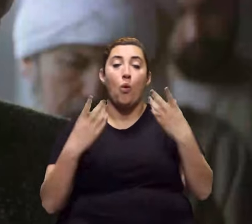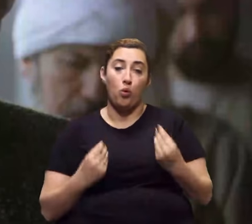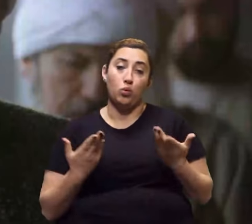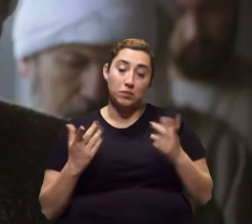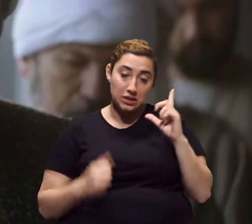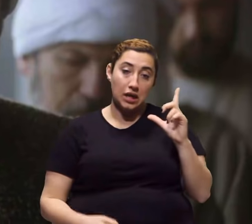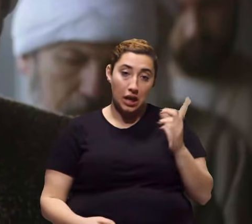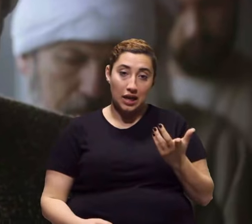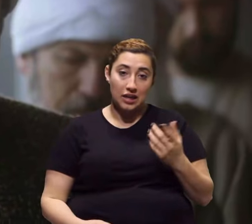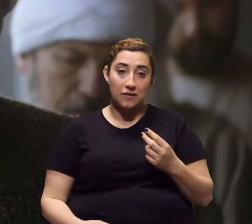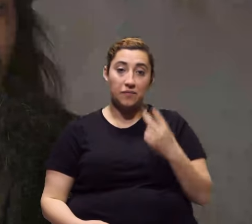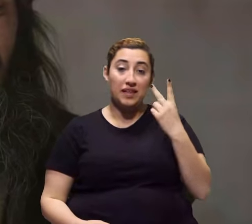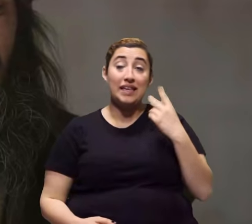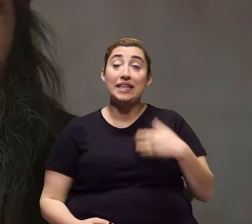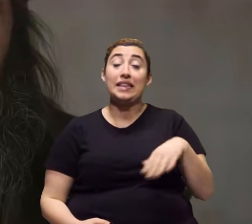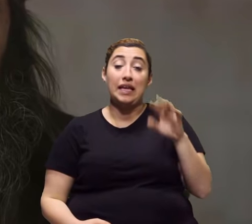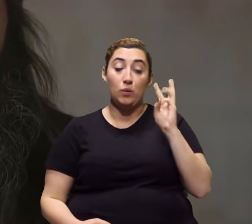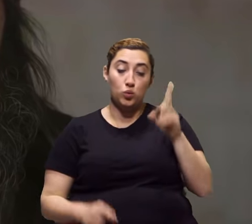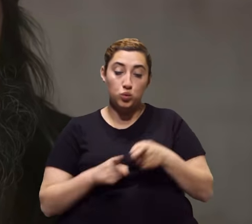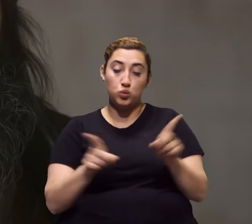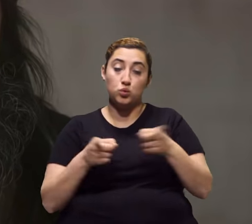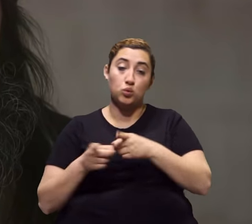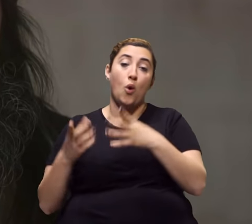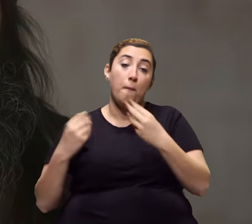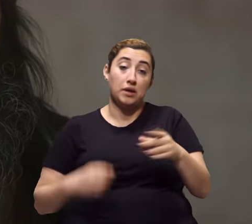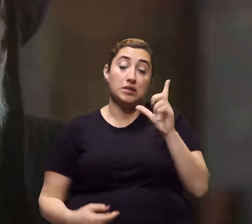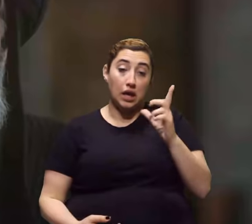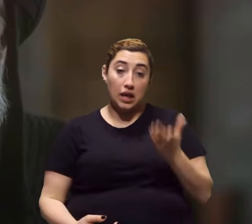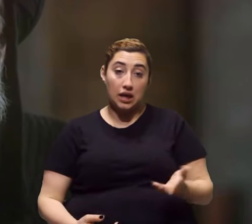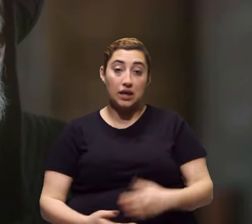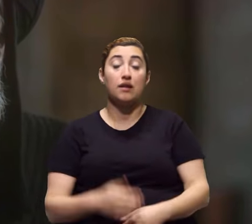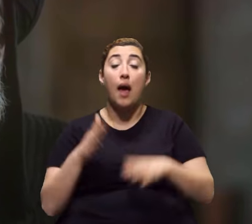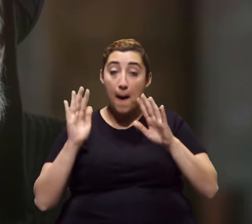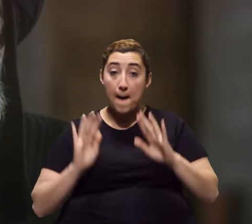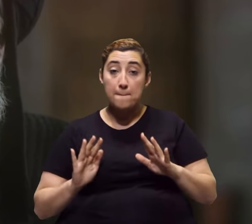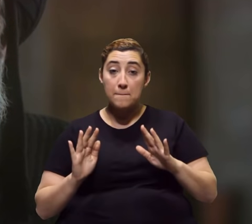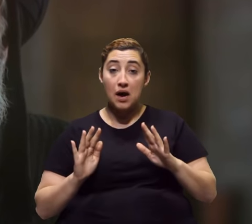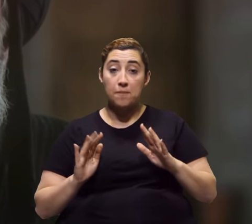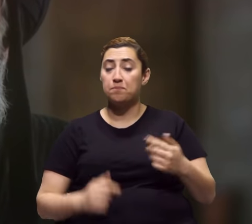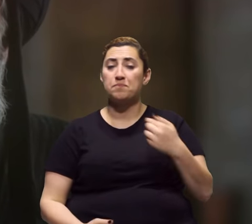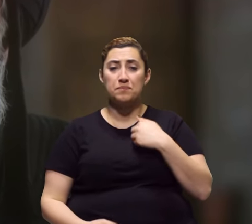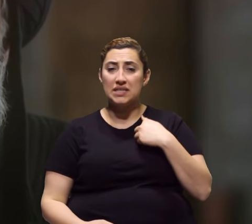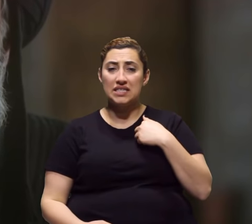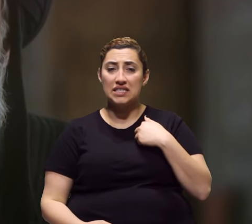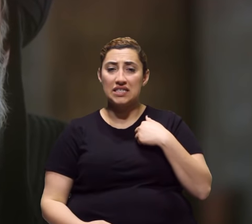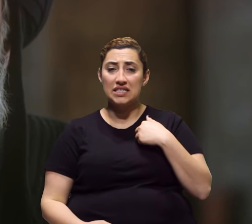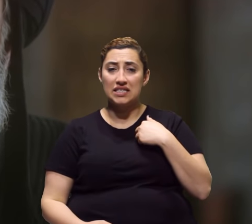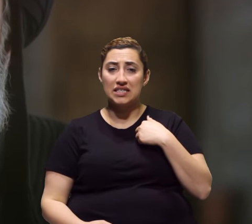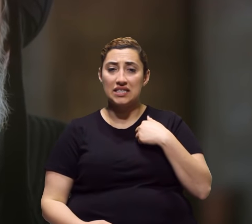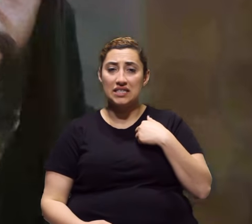idi. İki değil, üç olur idi. Ama biz